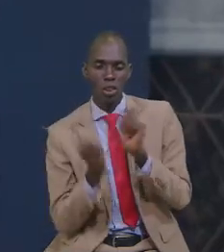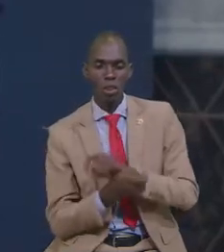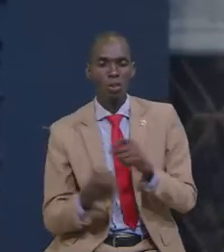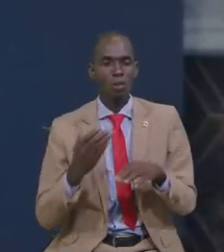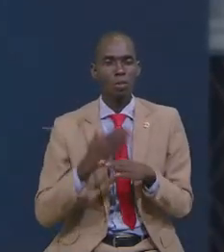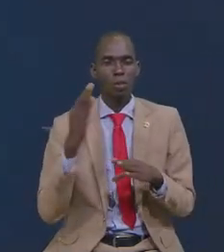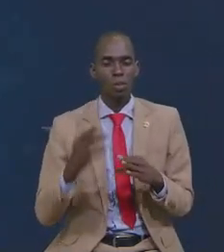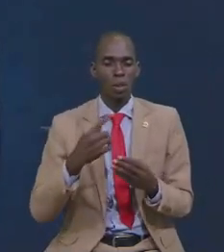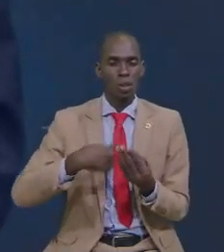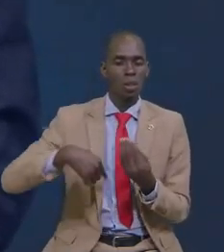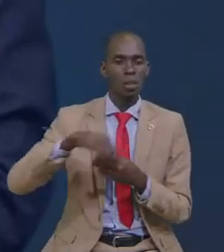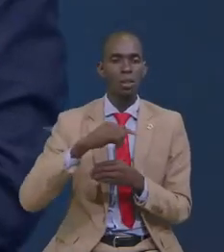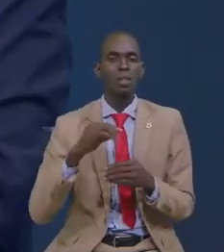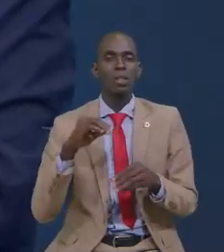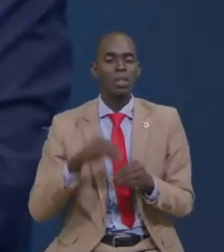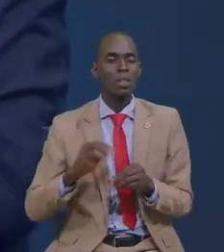total,